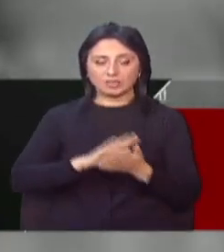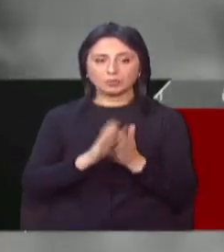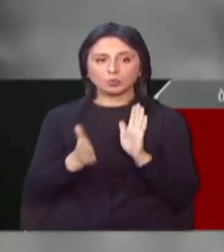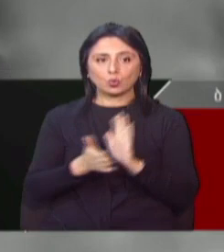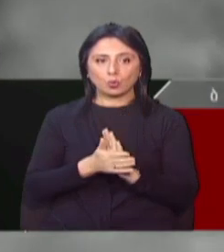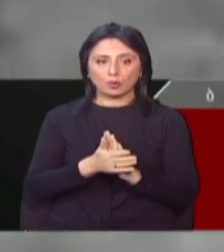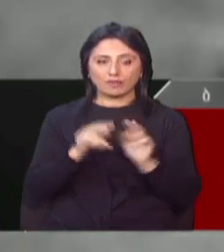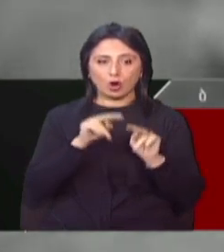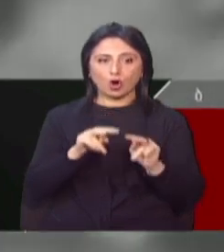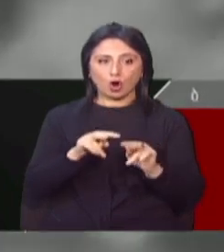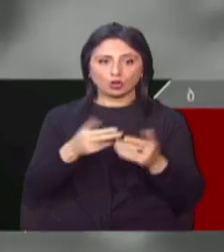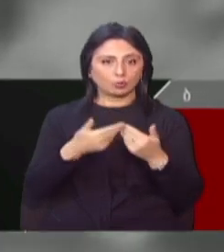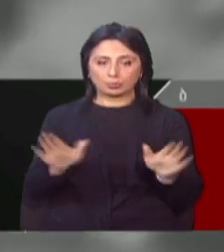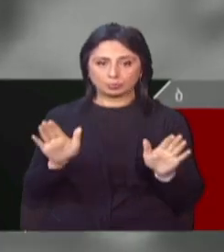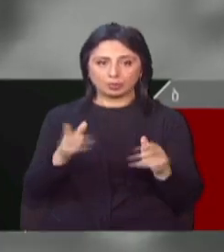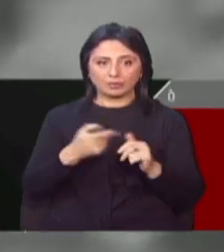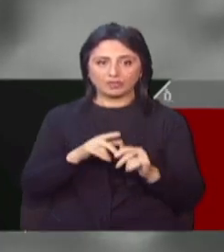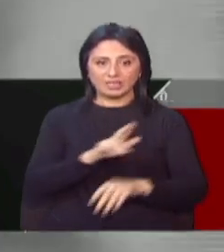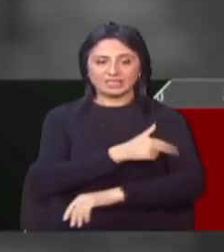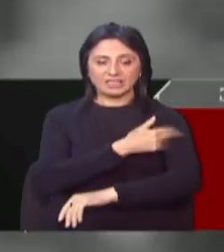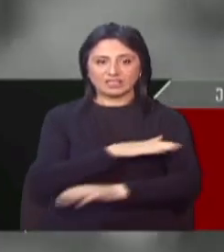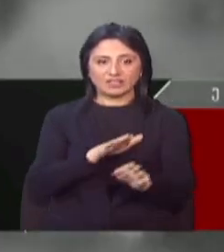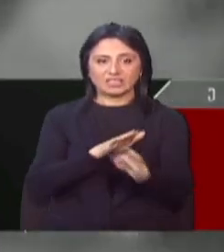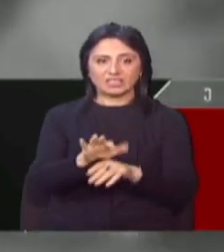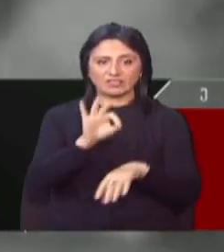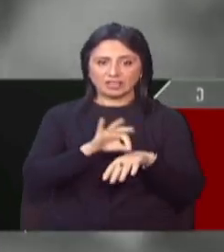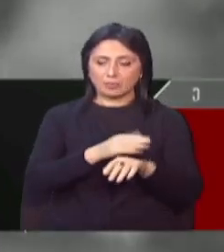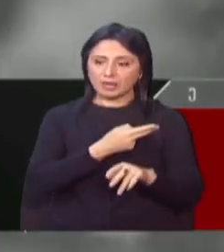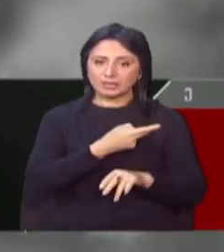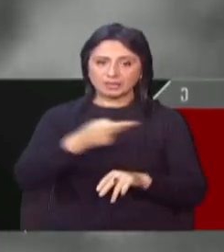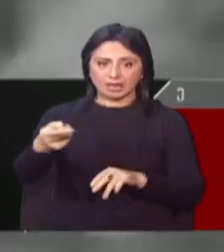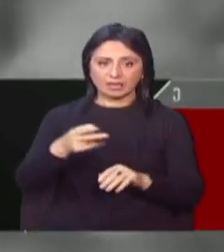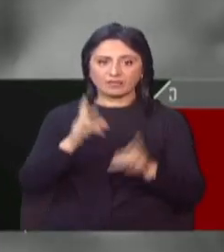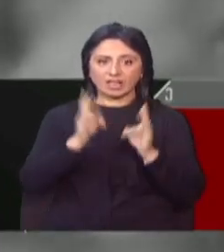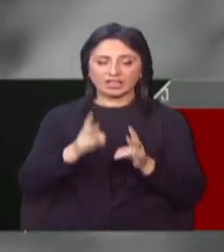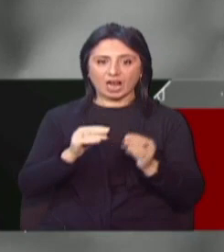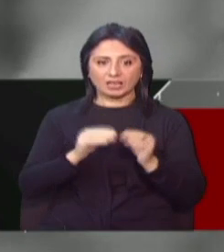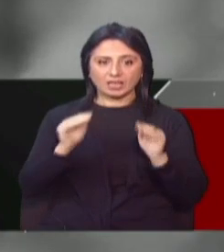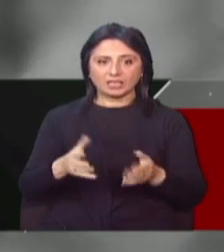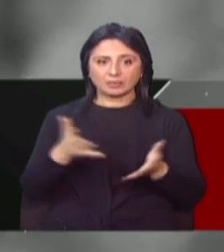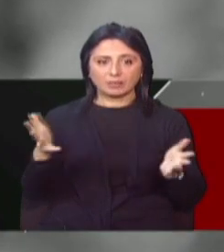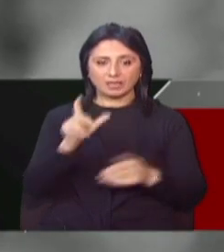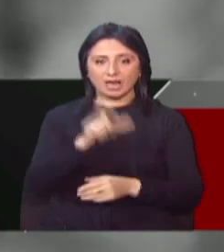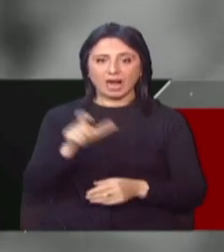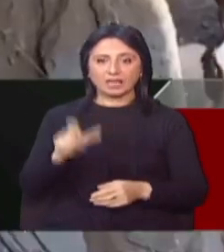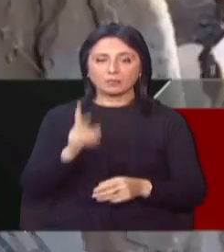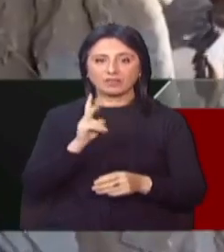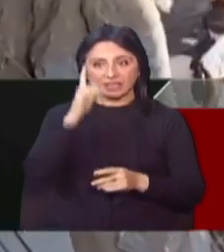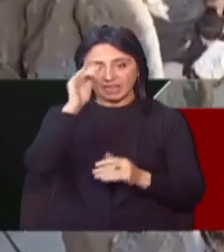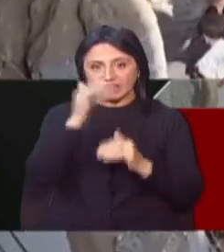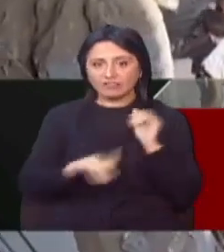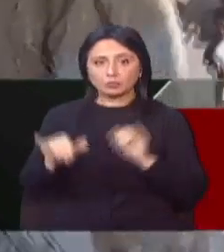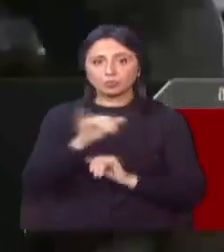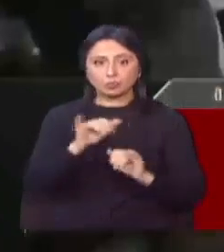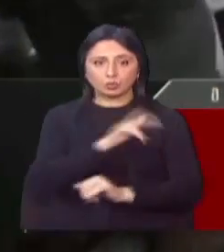მდგომარეობა კონტროლიდანაა გამოსული. საავადმყოფო სავსეა პაციენტებით, დაშავებულებითა და 10000-ზე მეტი ადამიანით, რომელიც